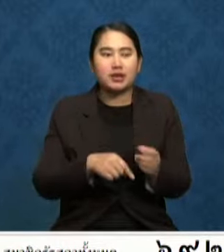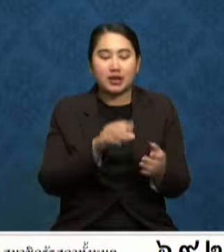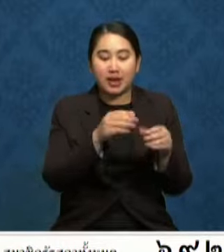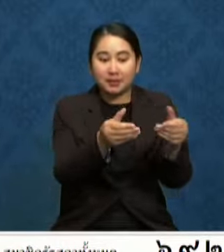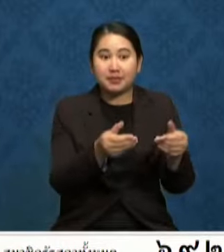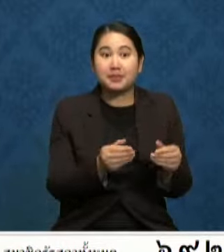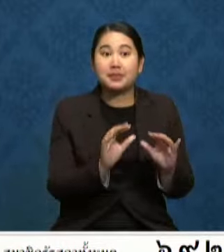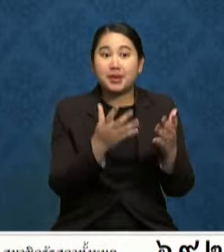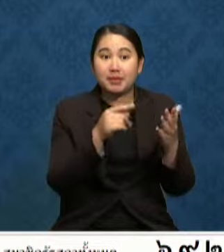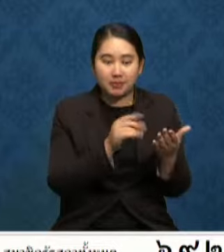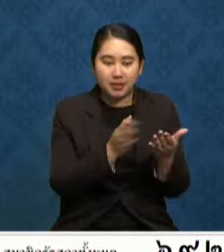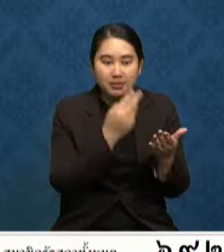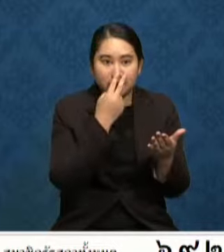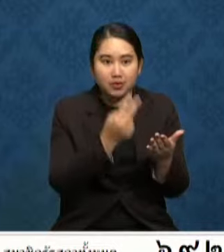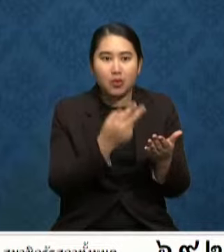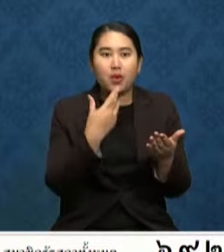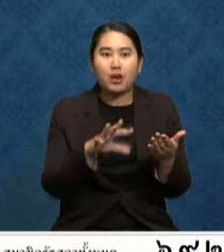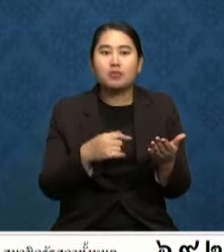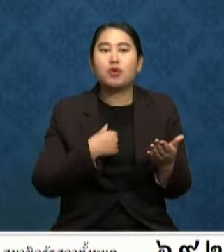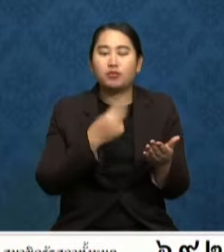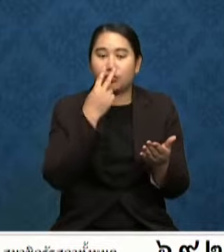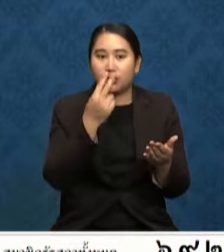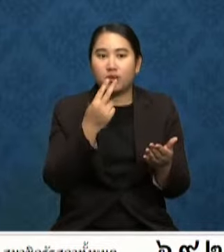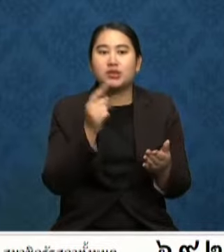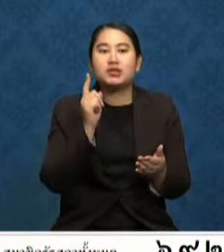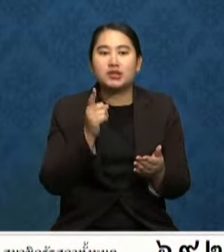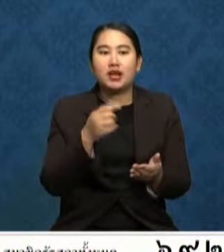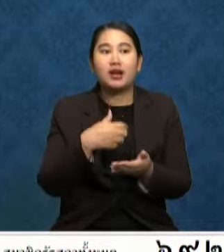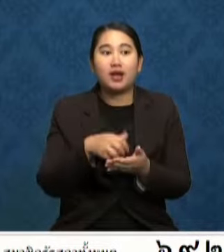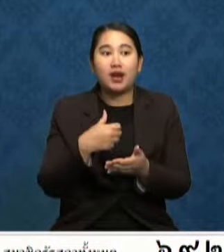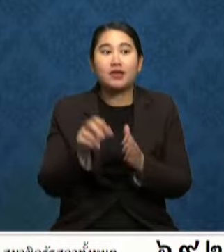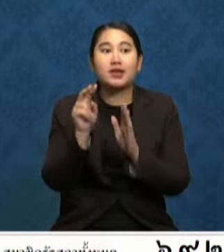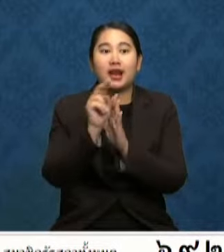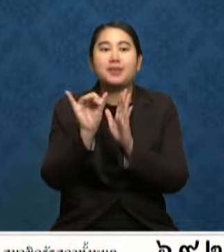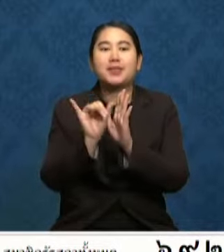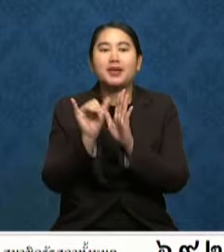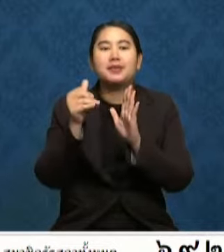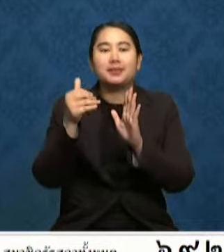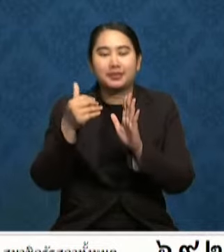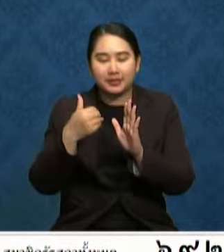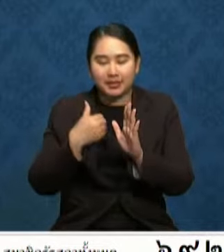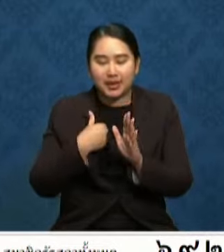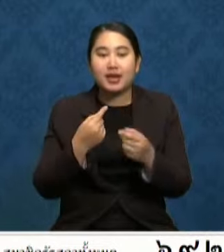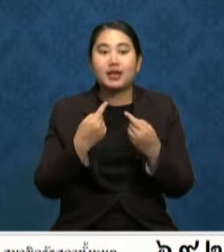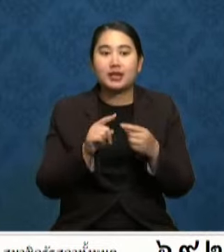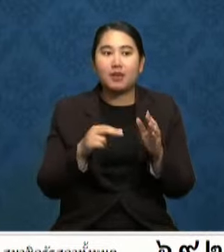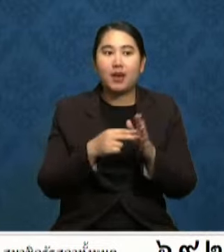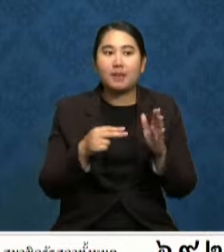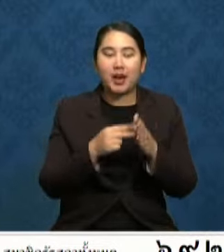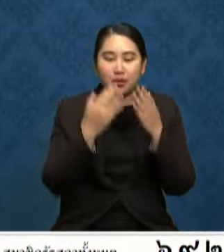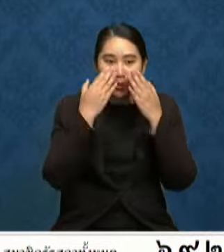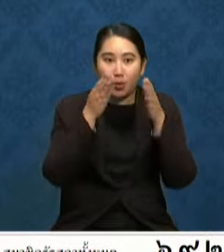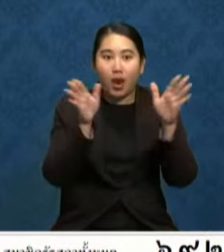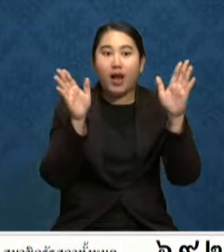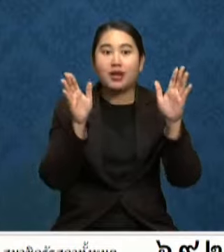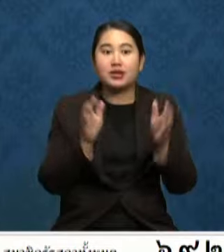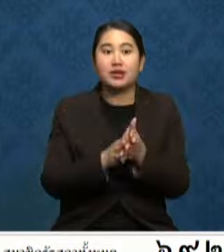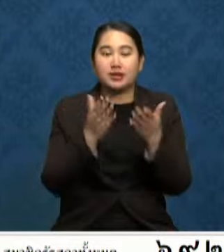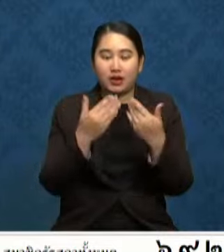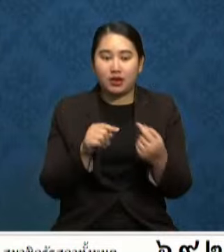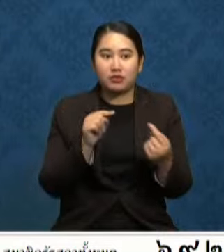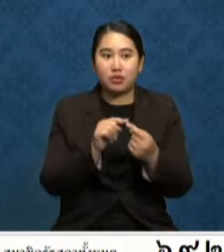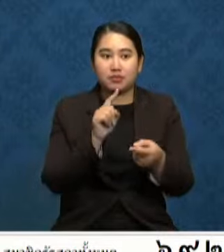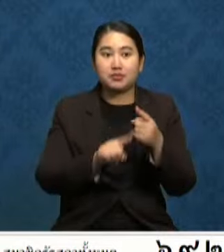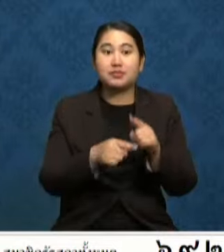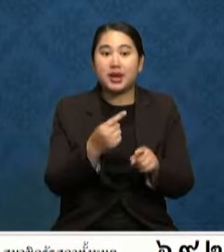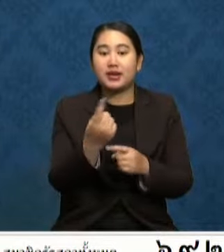ีนใเร่มเี่ยผมกมาดู ที่จริงแล้วมัมีในนโยบายเข้าอยู่แ่นายบายเคเขีนกว้าง แต่ที่เพื่